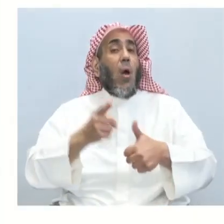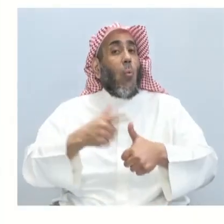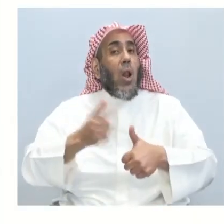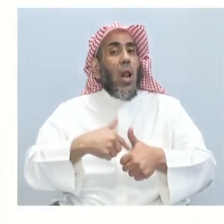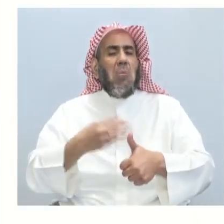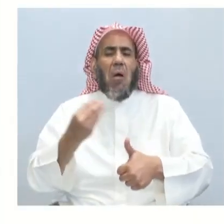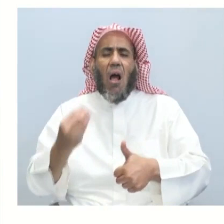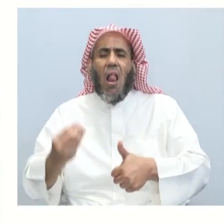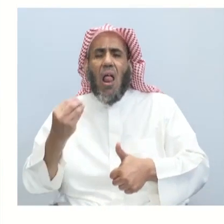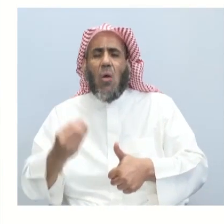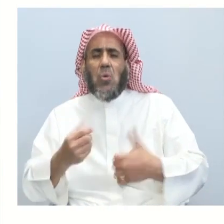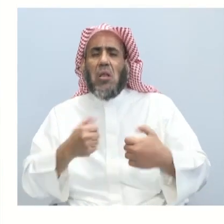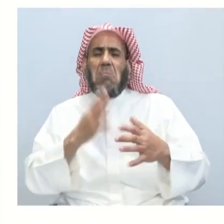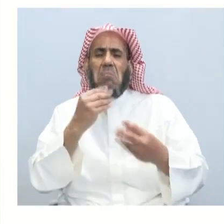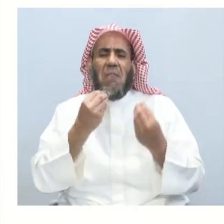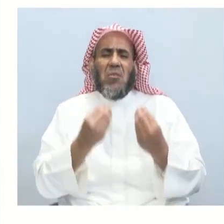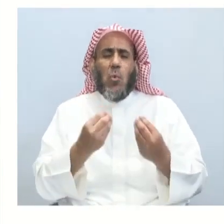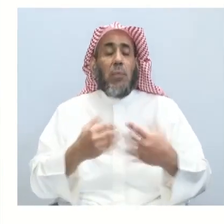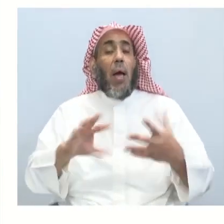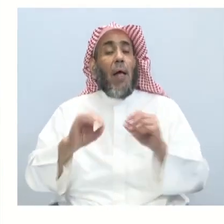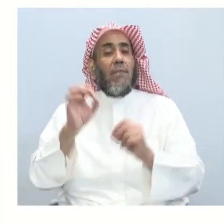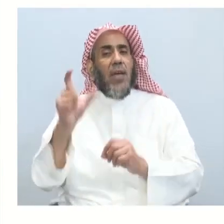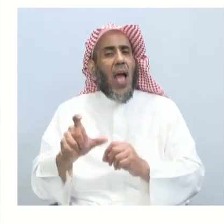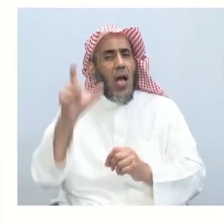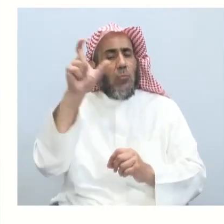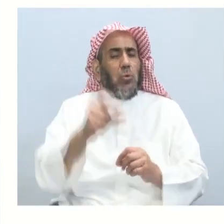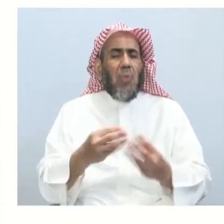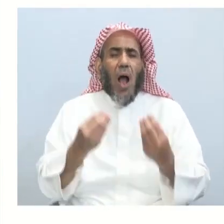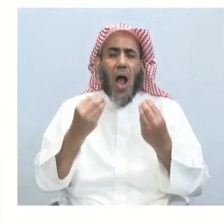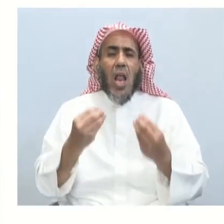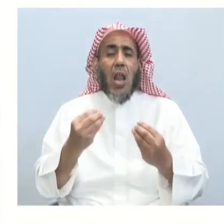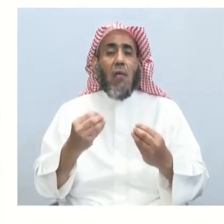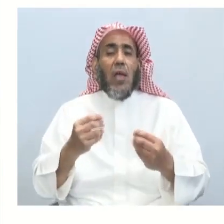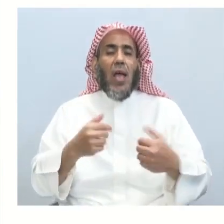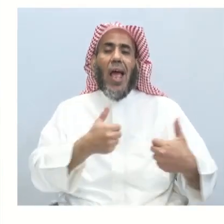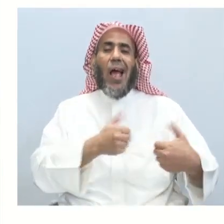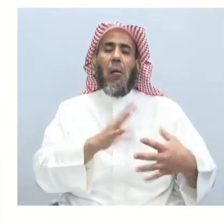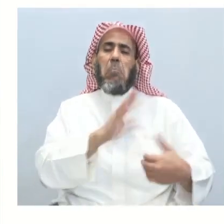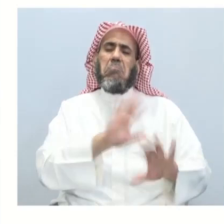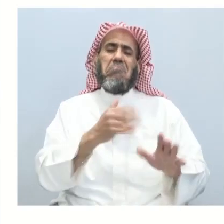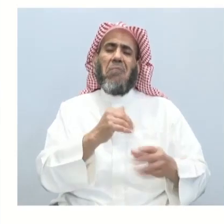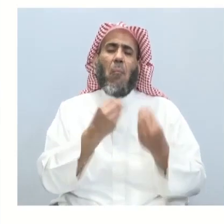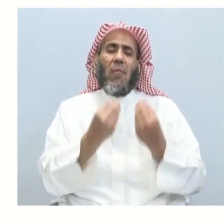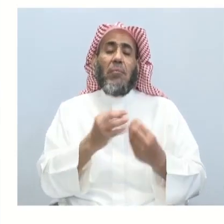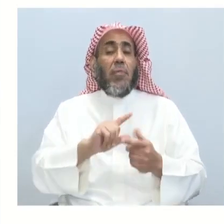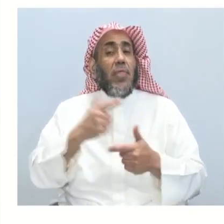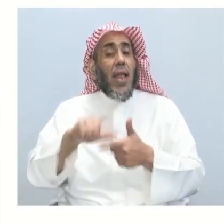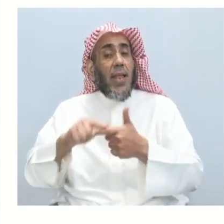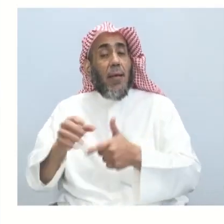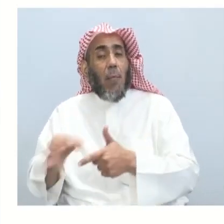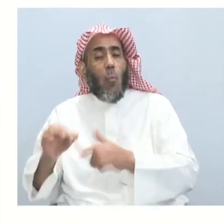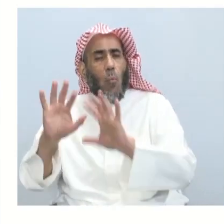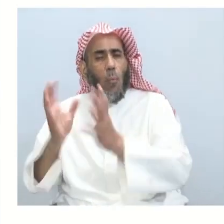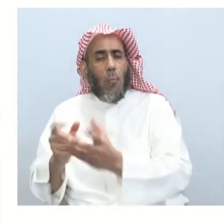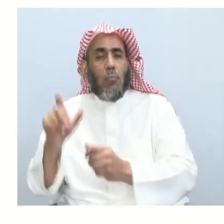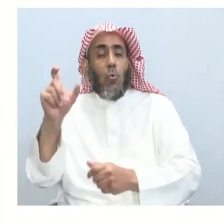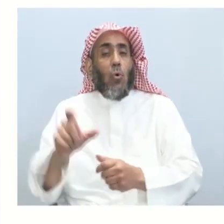قل وجود الغزل في شعرهم مع ان هناك بعض الفئه لم يعني قليل جدا ان يكون الغزل في شعرهم وهناك فئه كان معظم